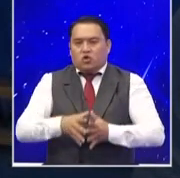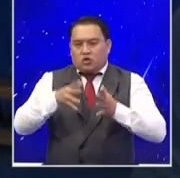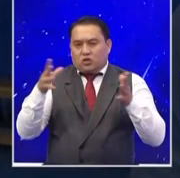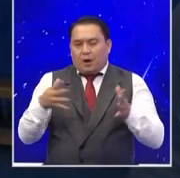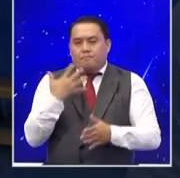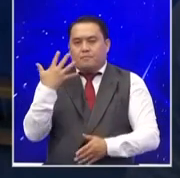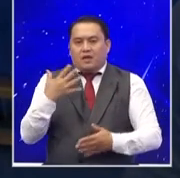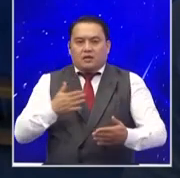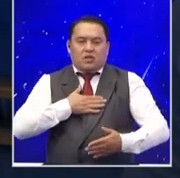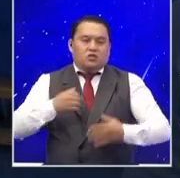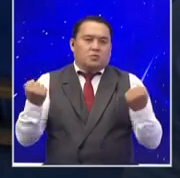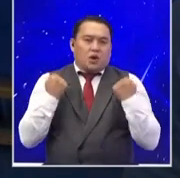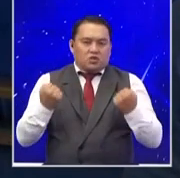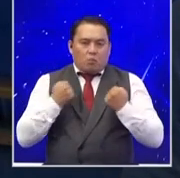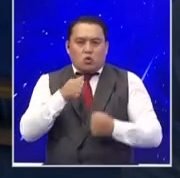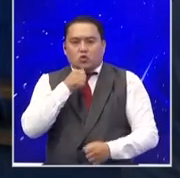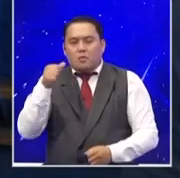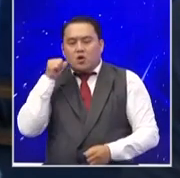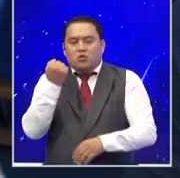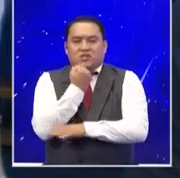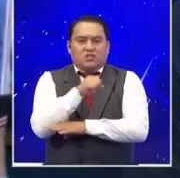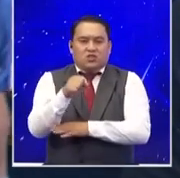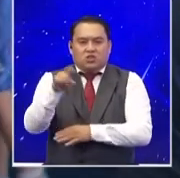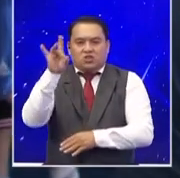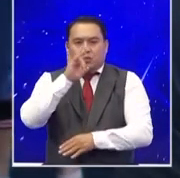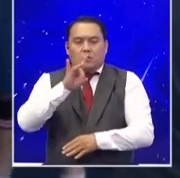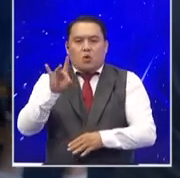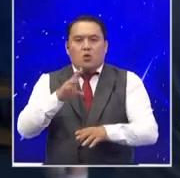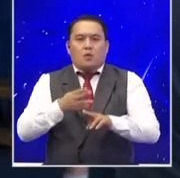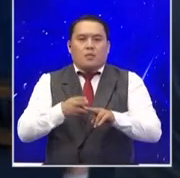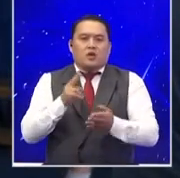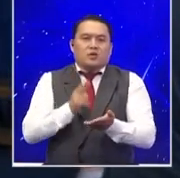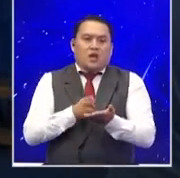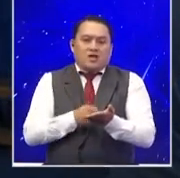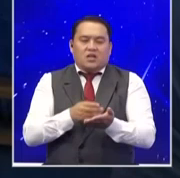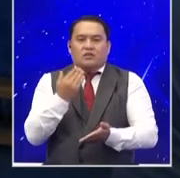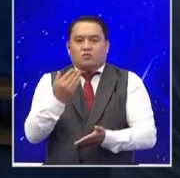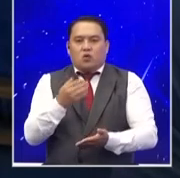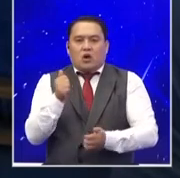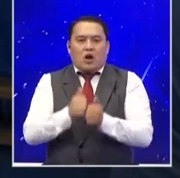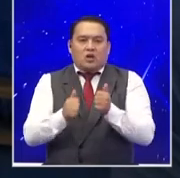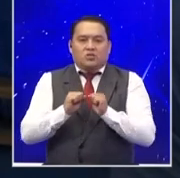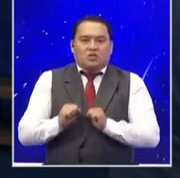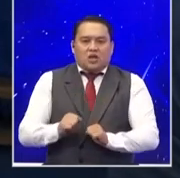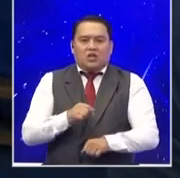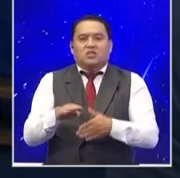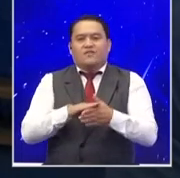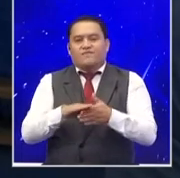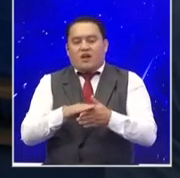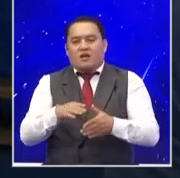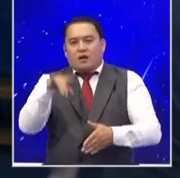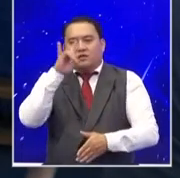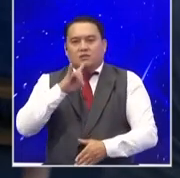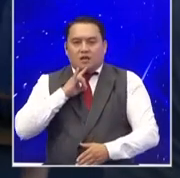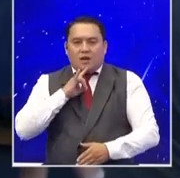на пятерых наших спортсменов. В прошлом году они выиграли чемпионат страны и доказали свое лидерство. Теперь каждому нужно защищать звание чемпиона